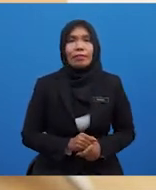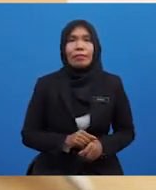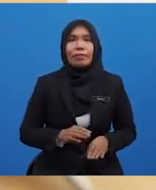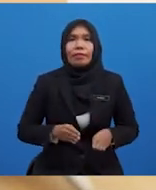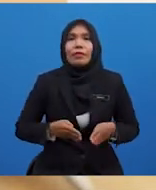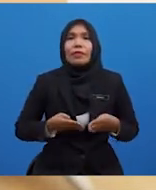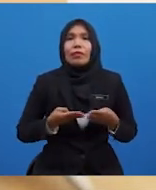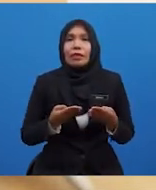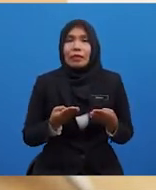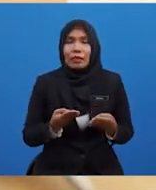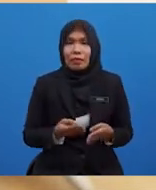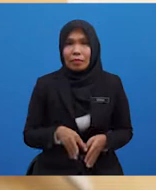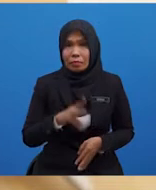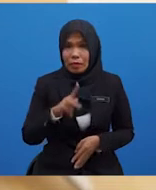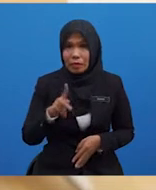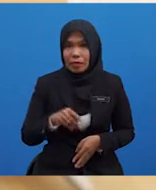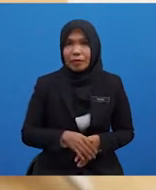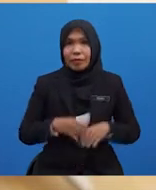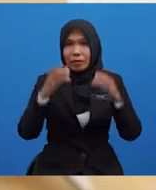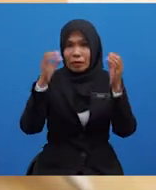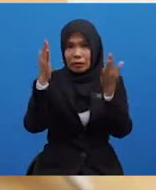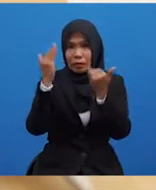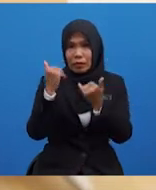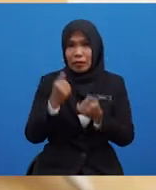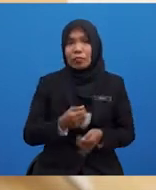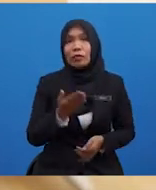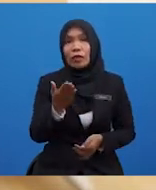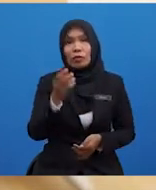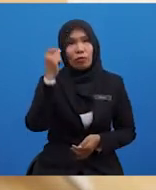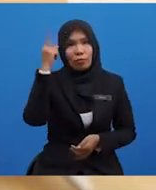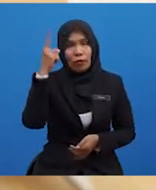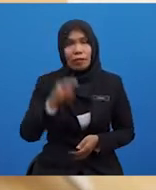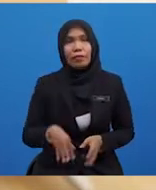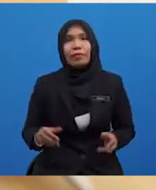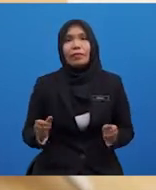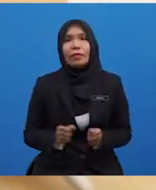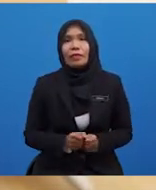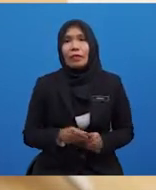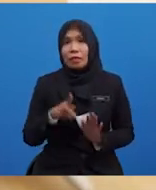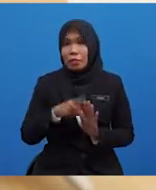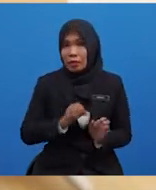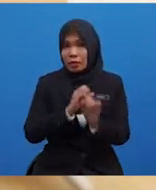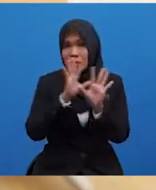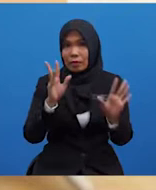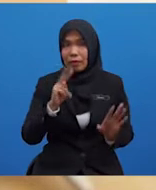Bagaimana para pelajar? Cikgu harap kamu faham dengan penerangan ini.